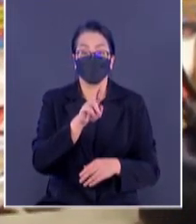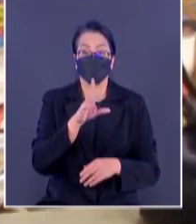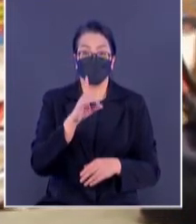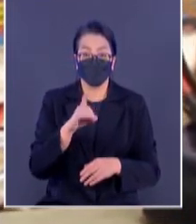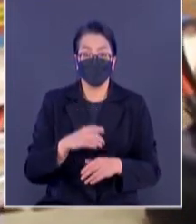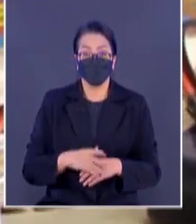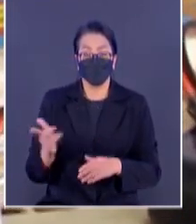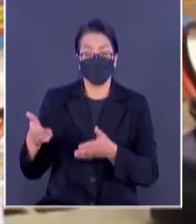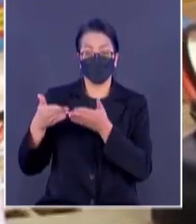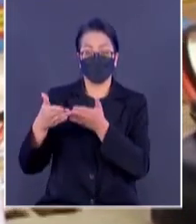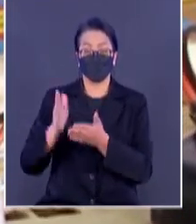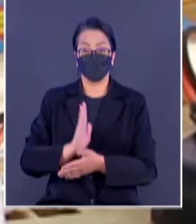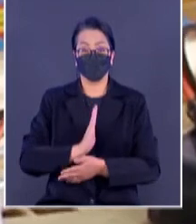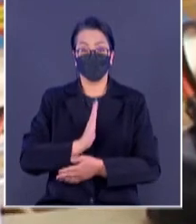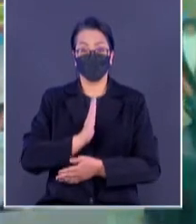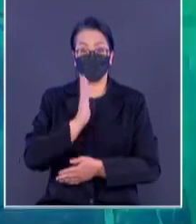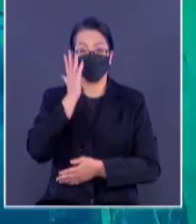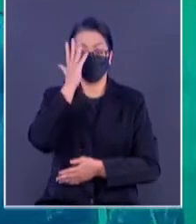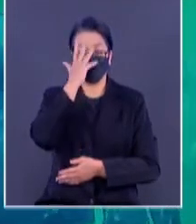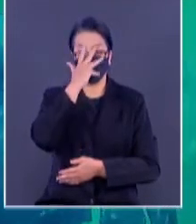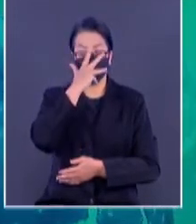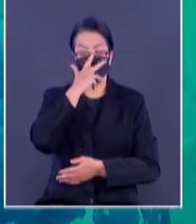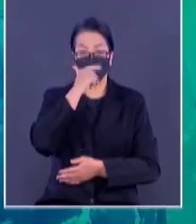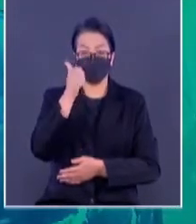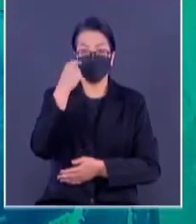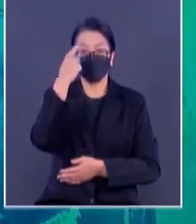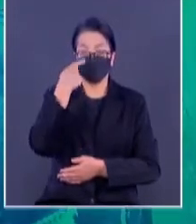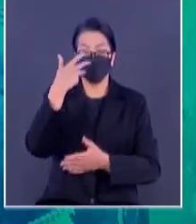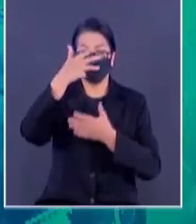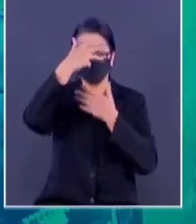ยอชน่าสนใจจังเลย สวยเลยอ่ะพี่เอก ใครสนใจก็ติดตามกันได้นะครับ